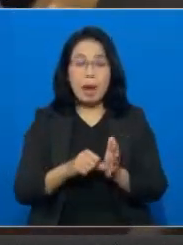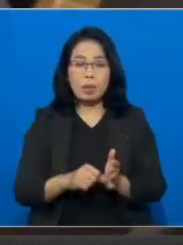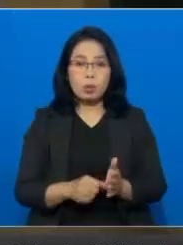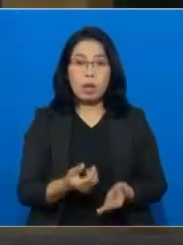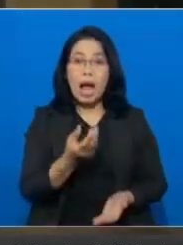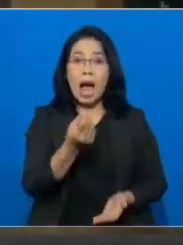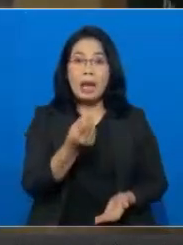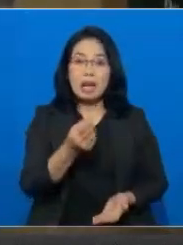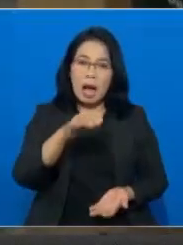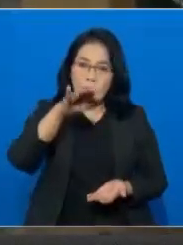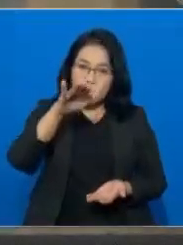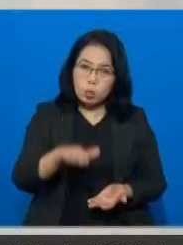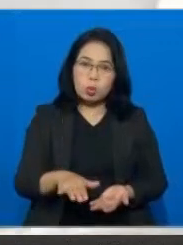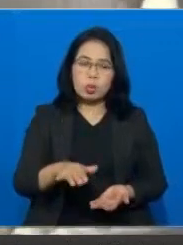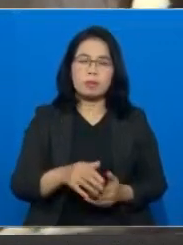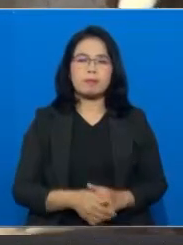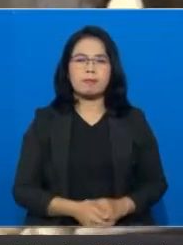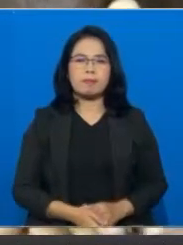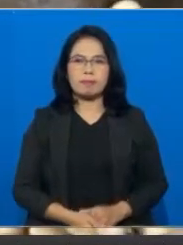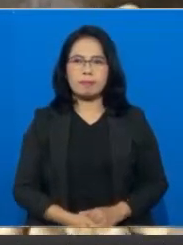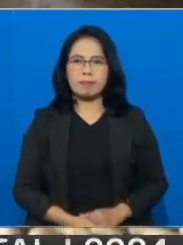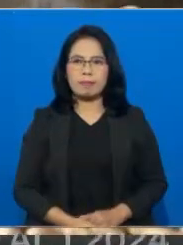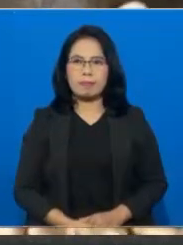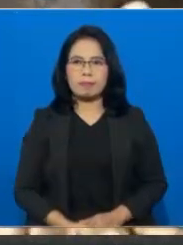harga bahan pangan lainnya.